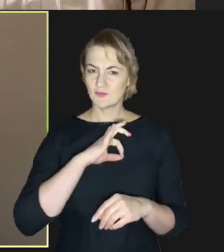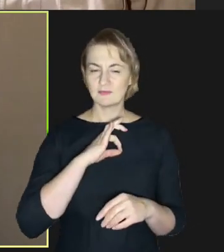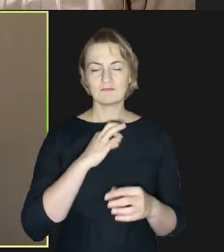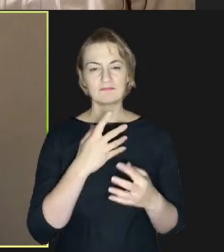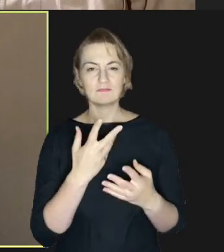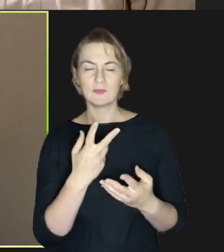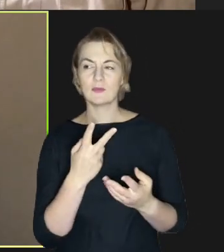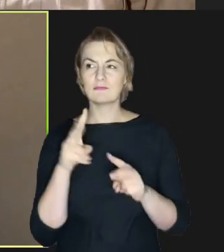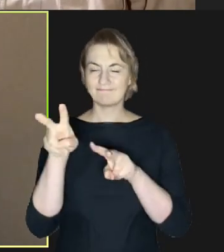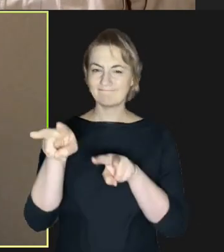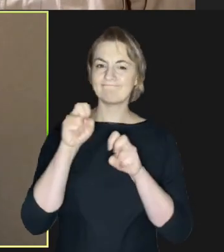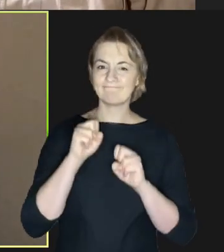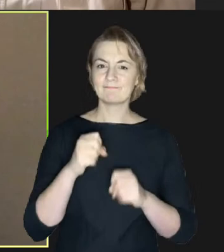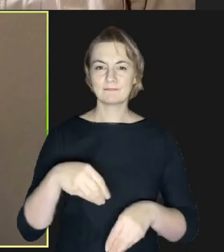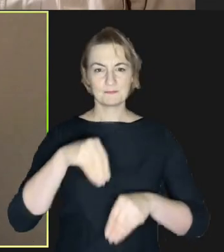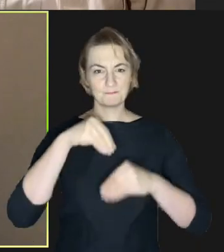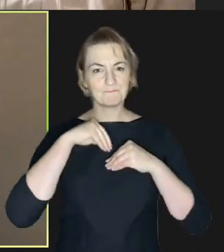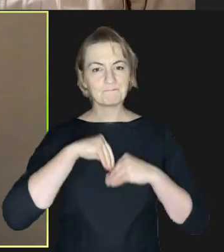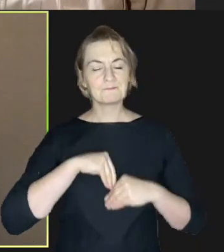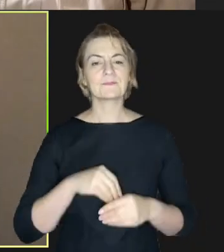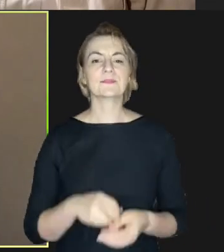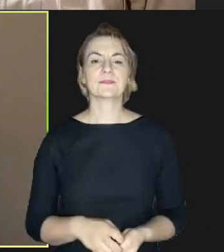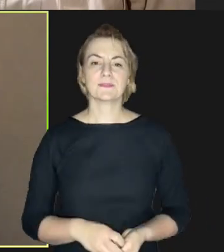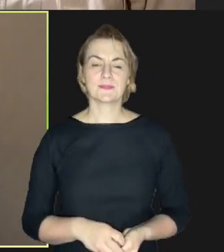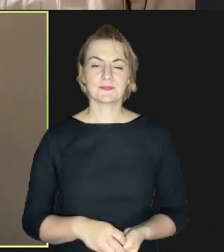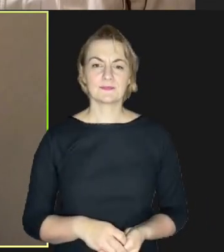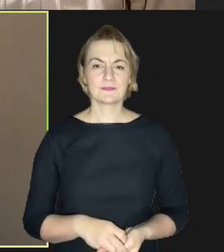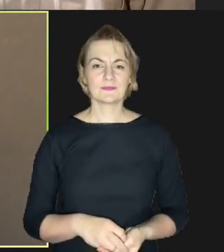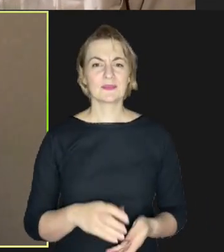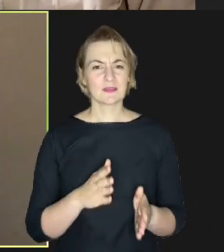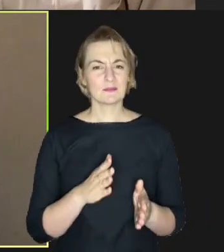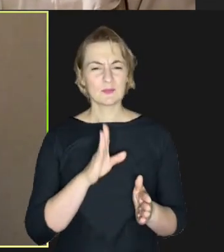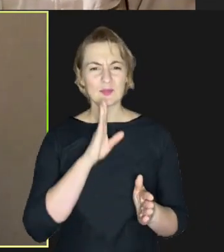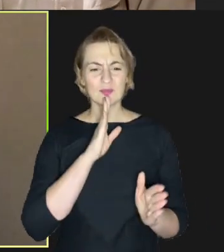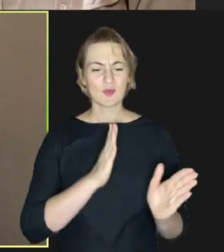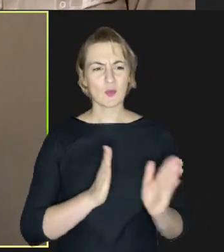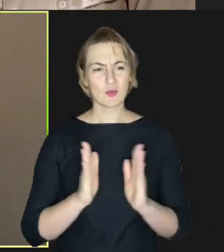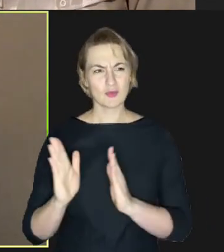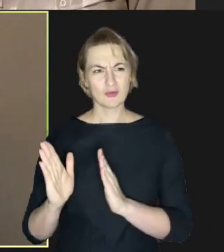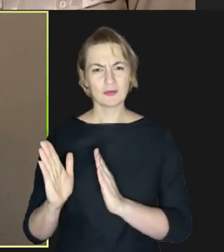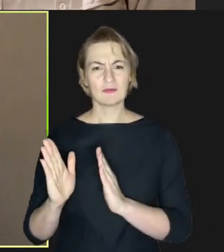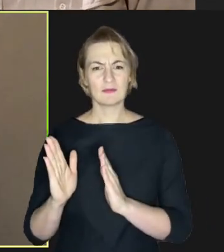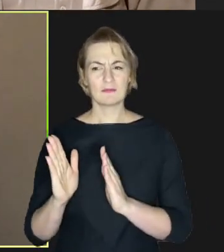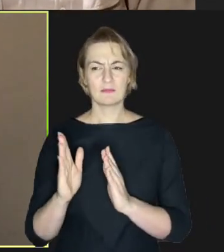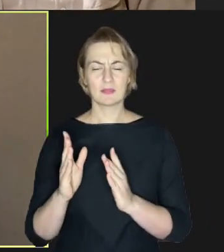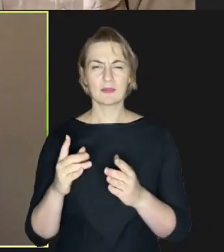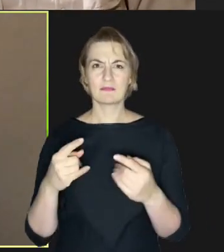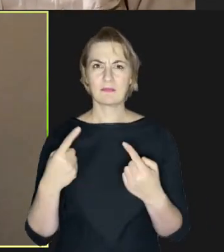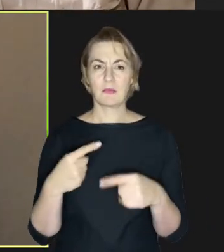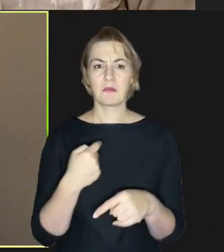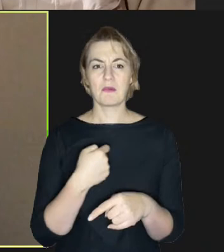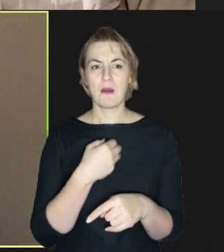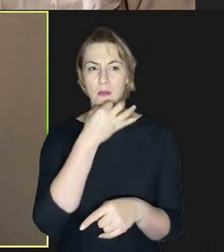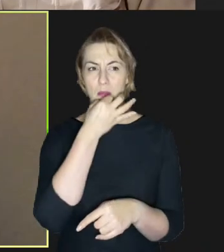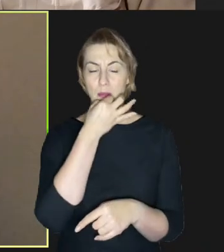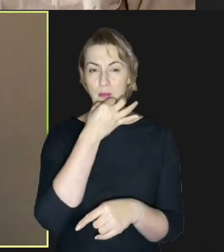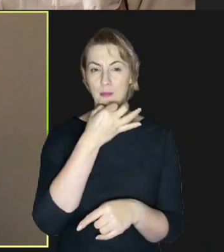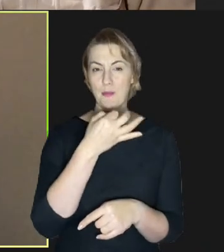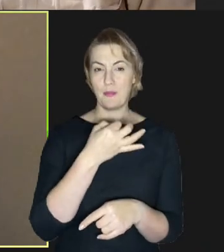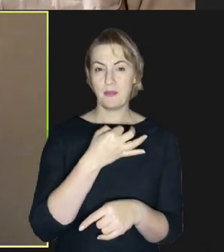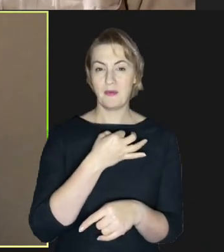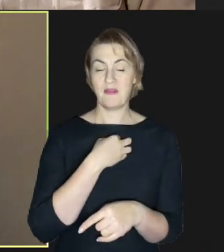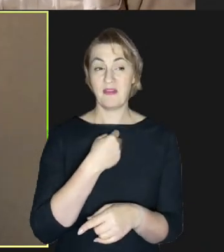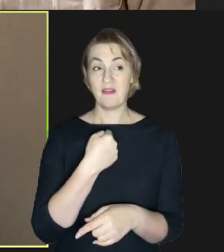do tego momentu, żeby uporządkować się na tyle, żeby się nie bać pytania o swoją